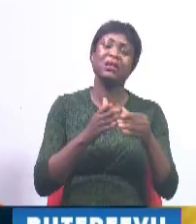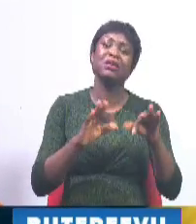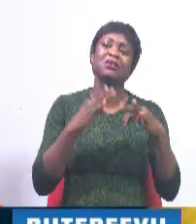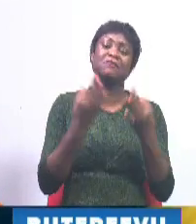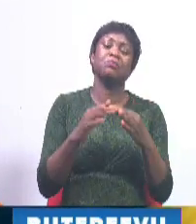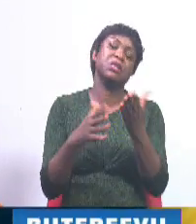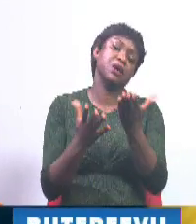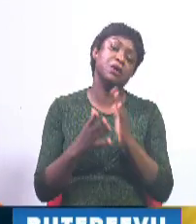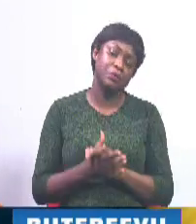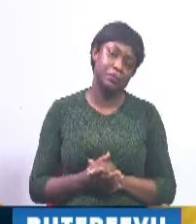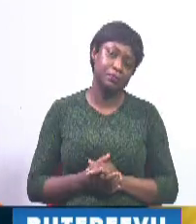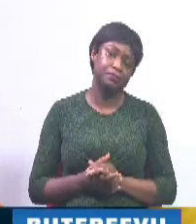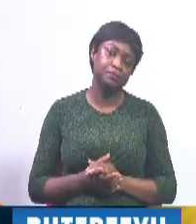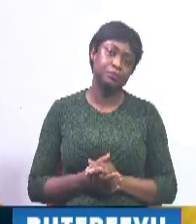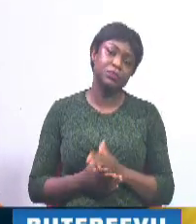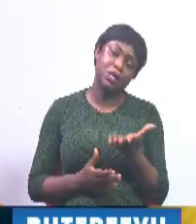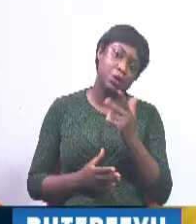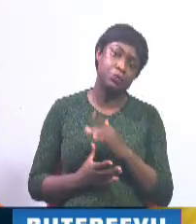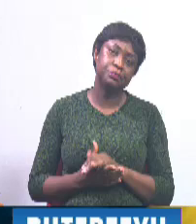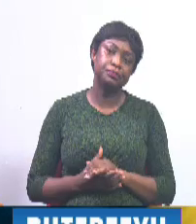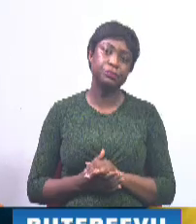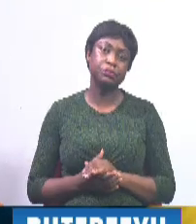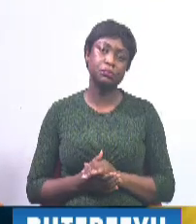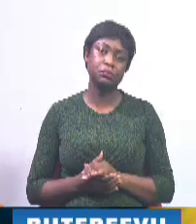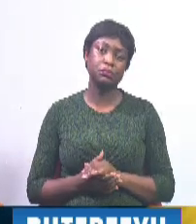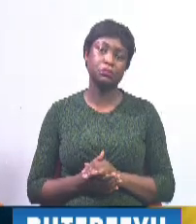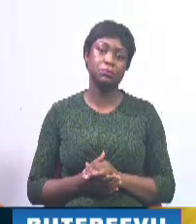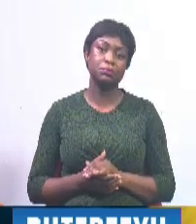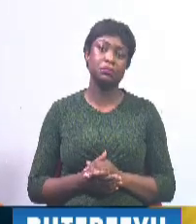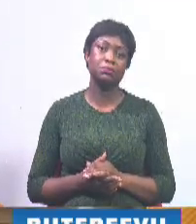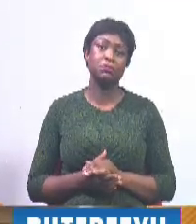ago kubanga oli yainishiatinga